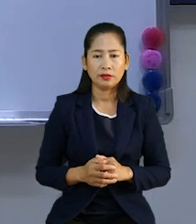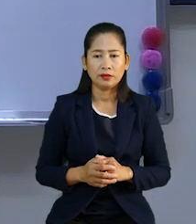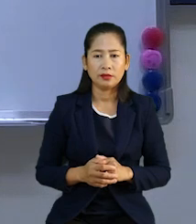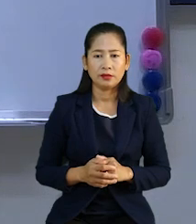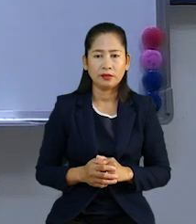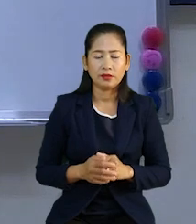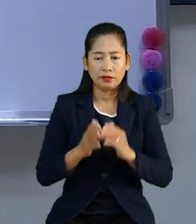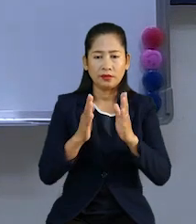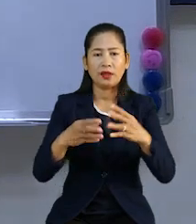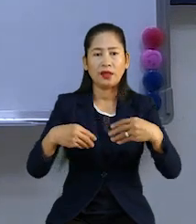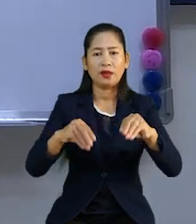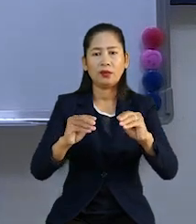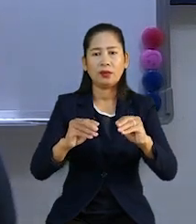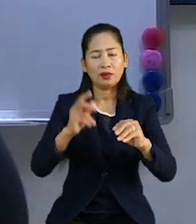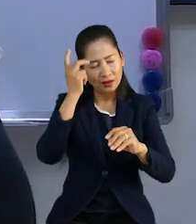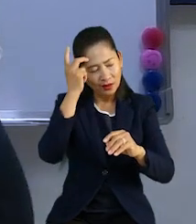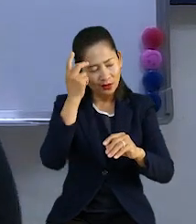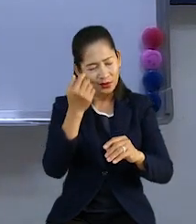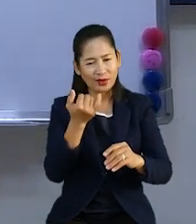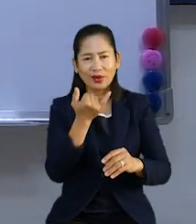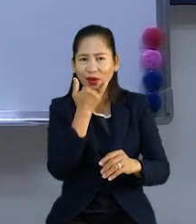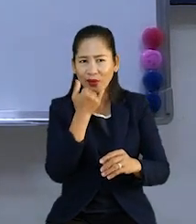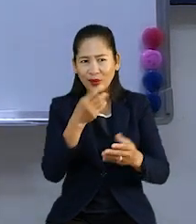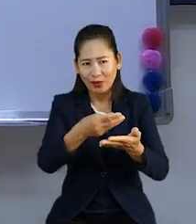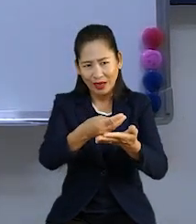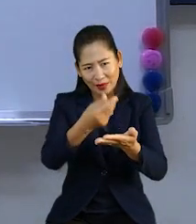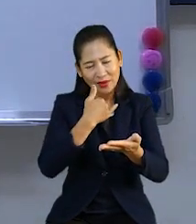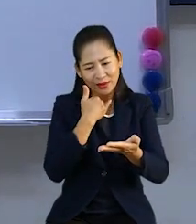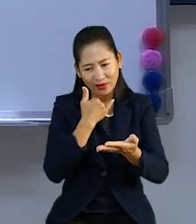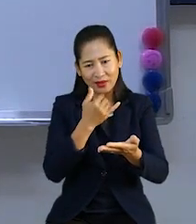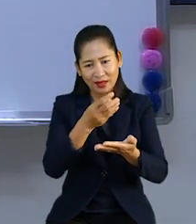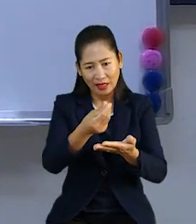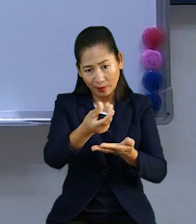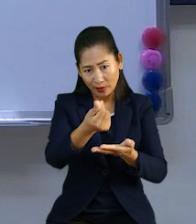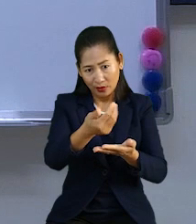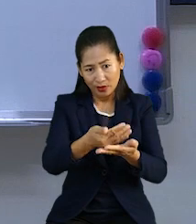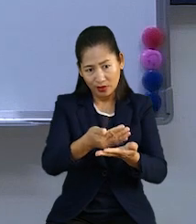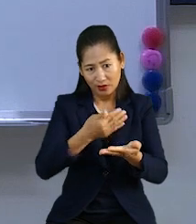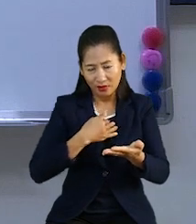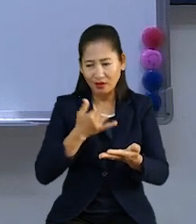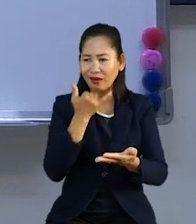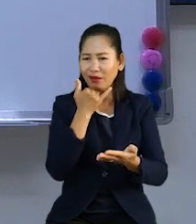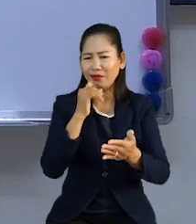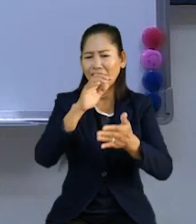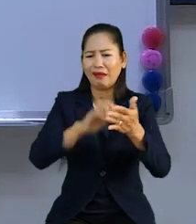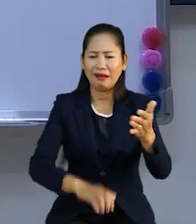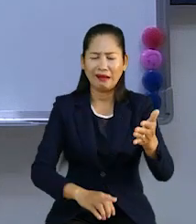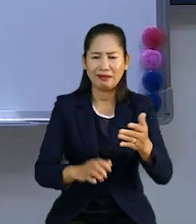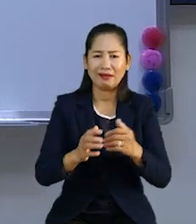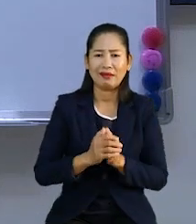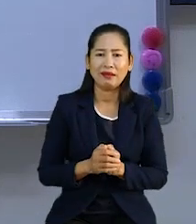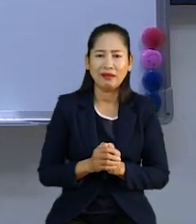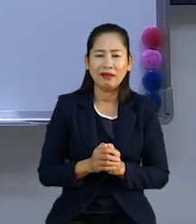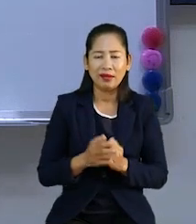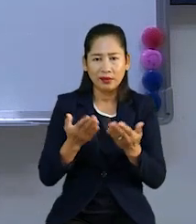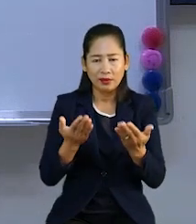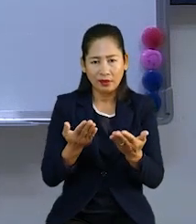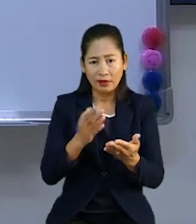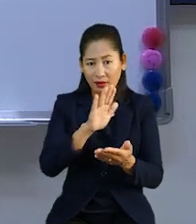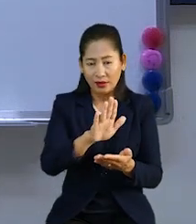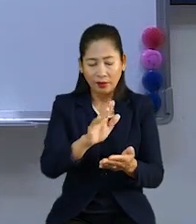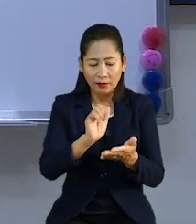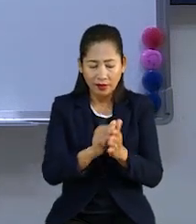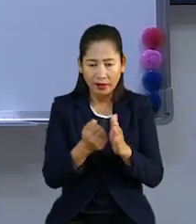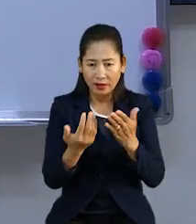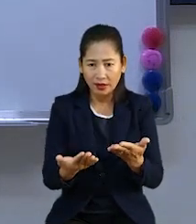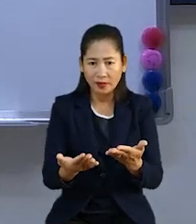dạ ta nẹ lúa cực lùi khóc áp ai con khóc đại tử con mình khát chà mình chẳng nơi